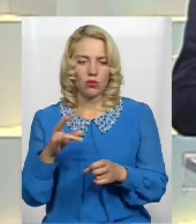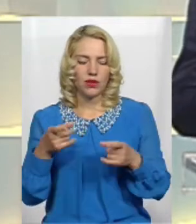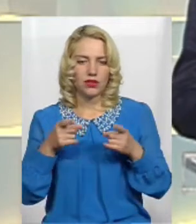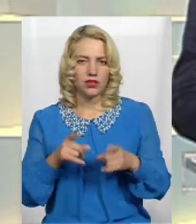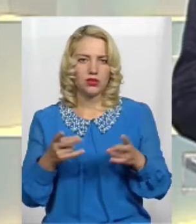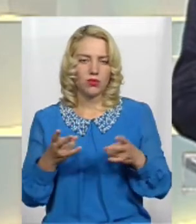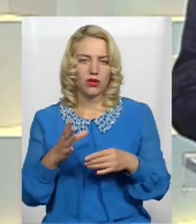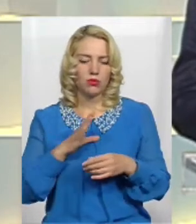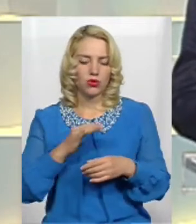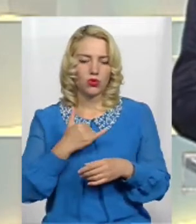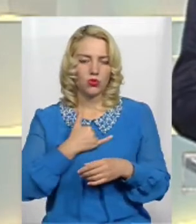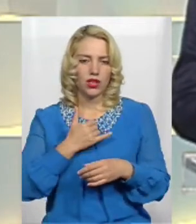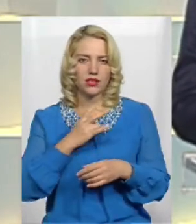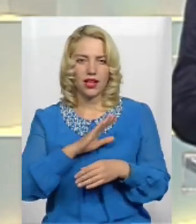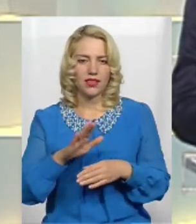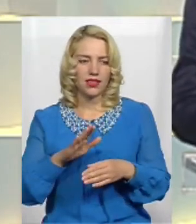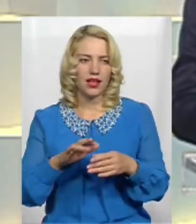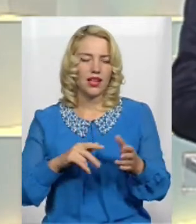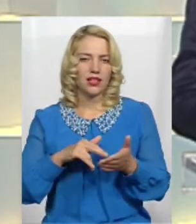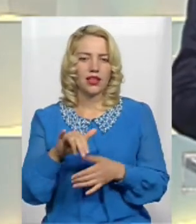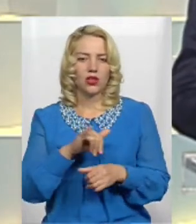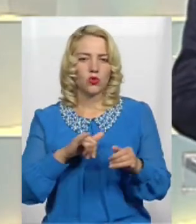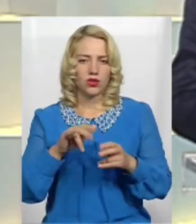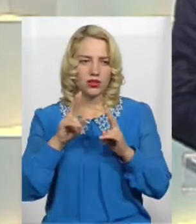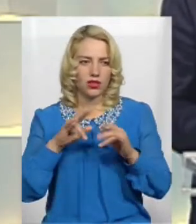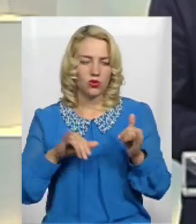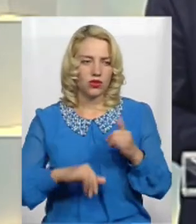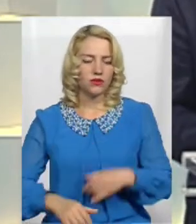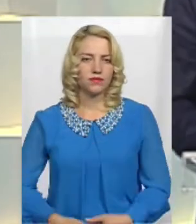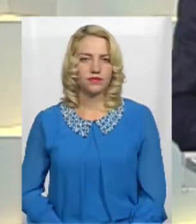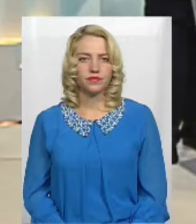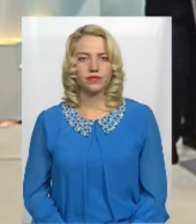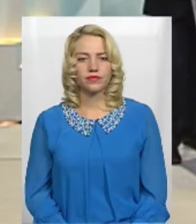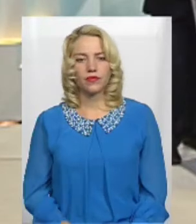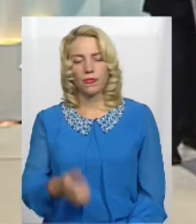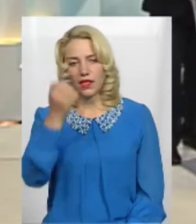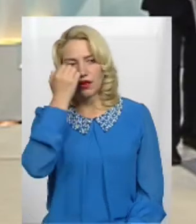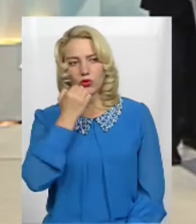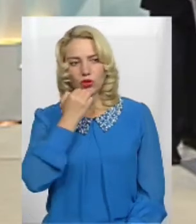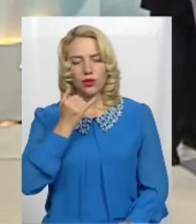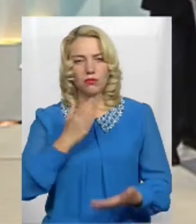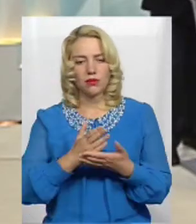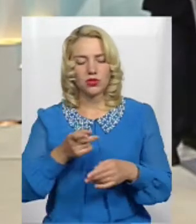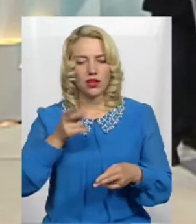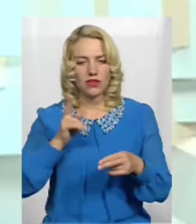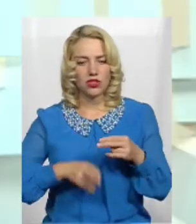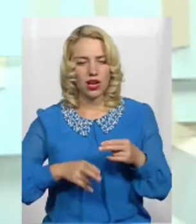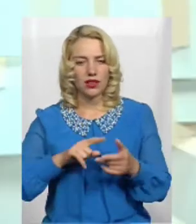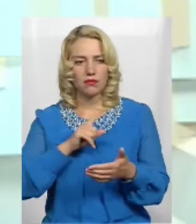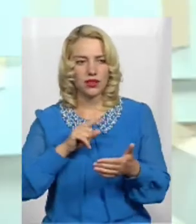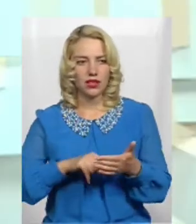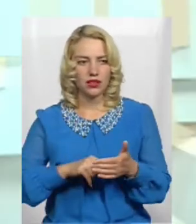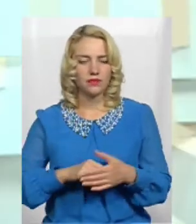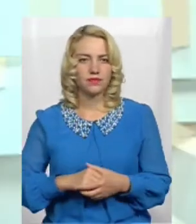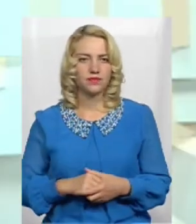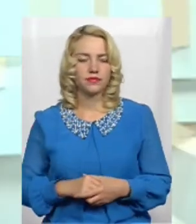має бути в нас, а не іти кудись, кидаючи свою землю. Дякую. І маємо ще завершальне питання від жителів